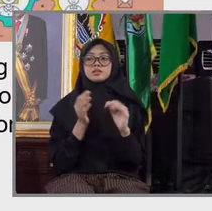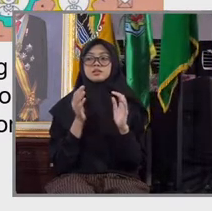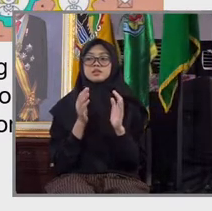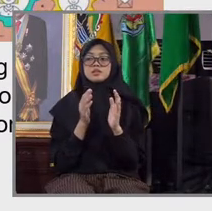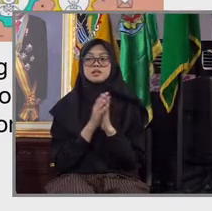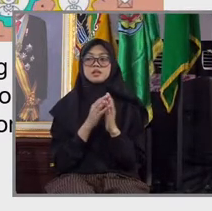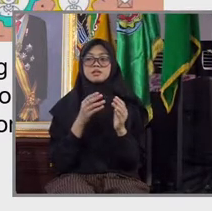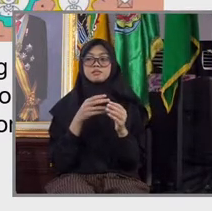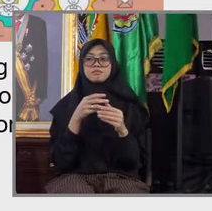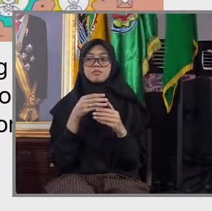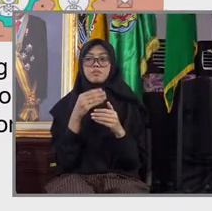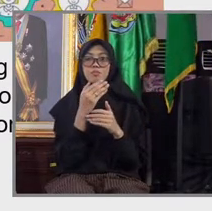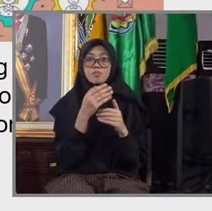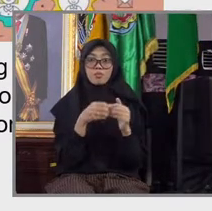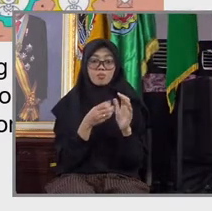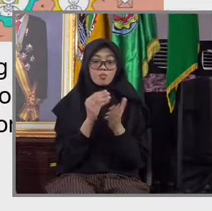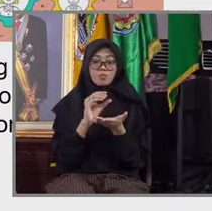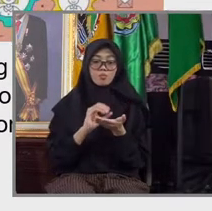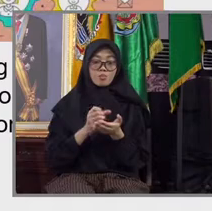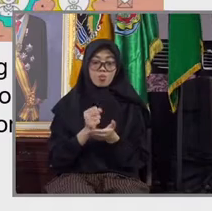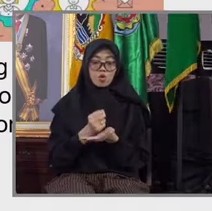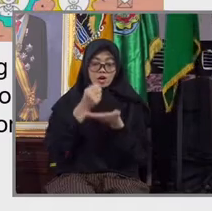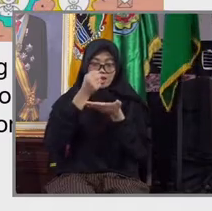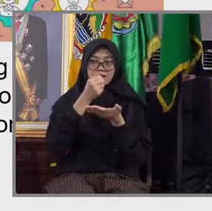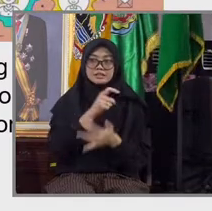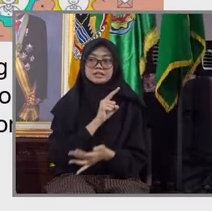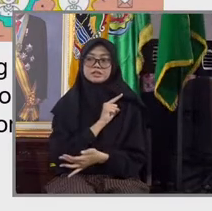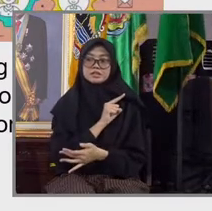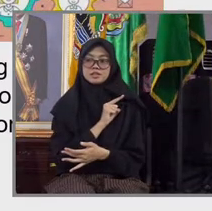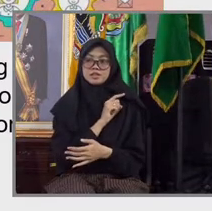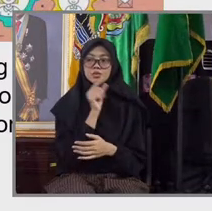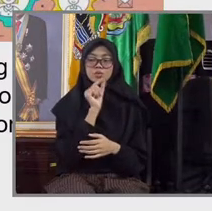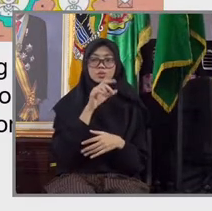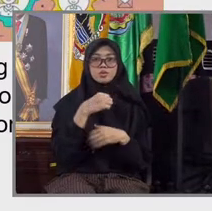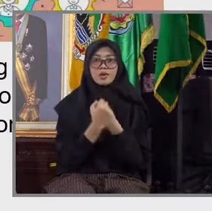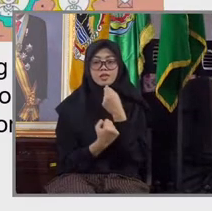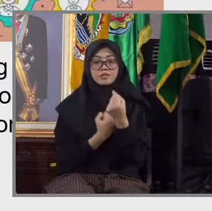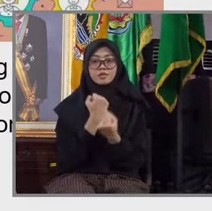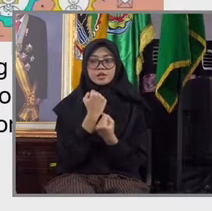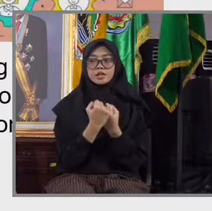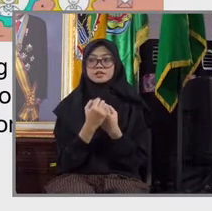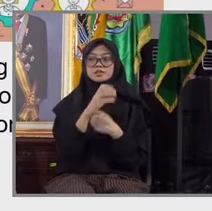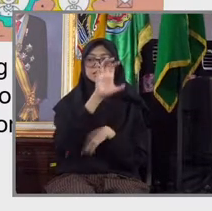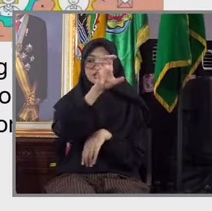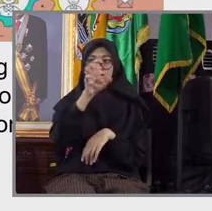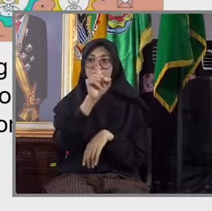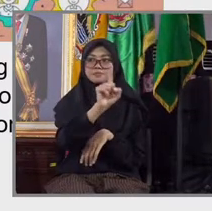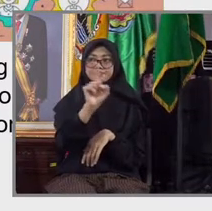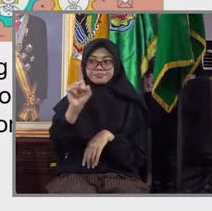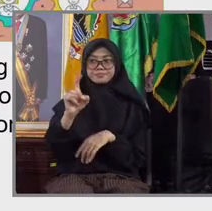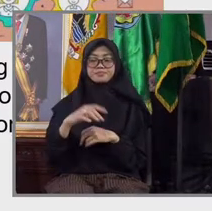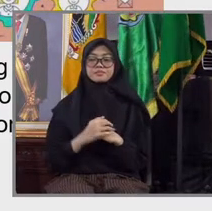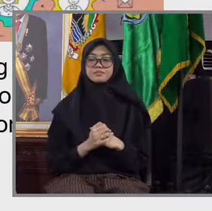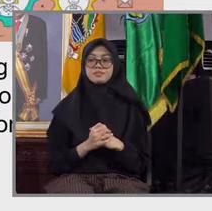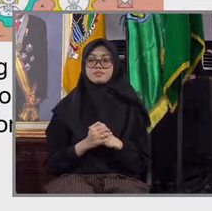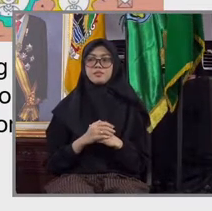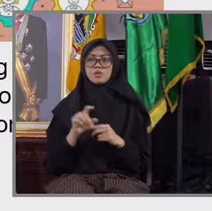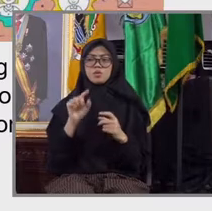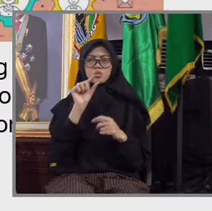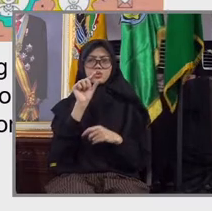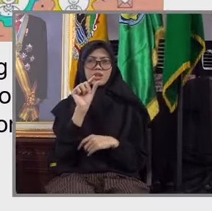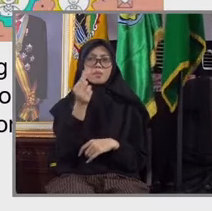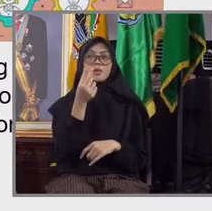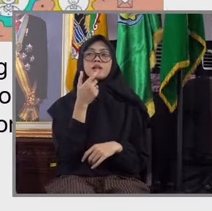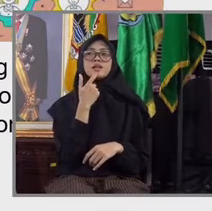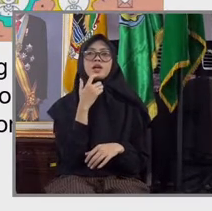dari Basnas. Itu kita libatkan untuk menopang aktivitas yang ada di Kabupaten Kendal. Yang lebih utama adalah kita